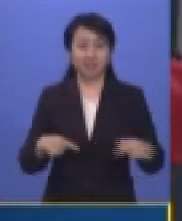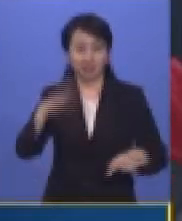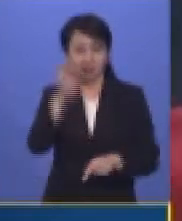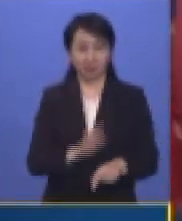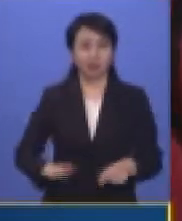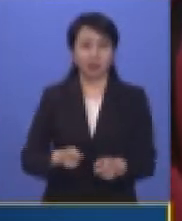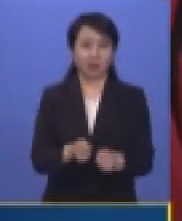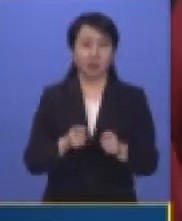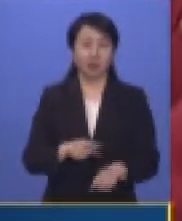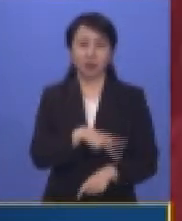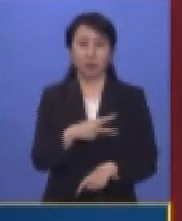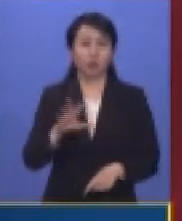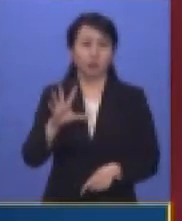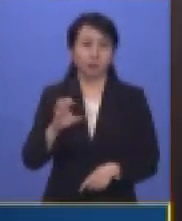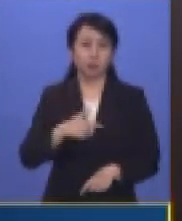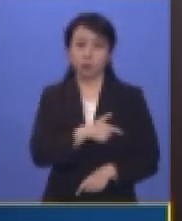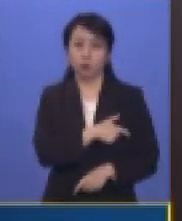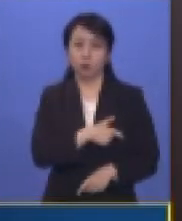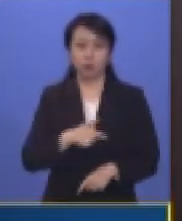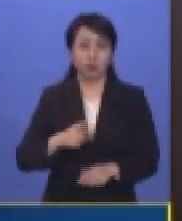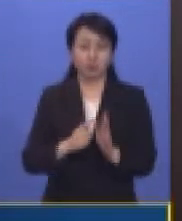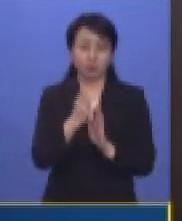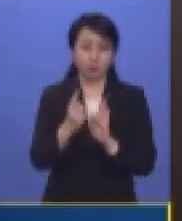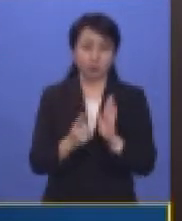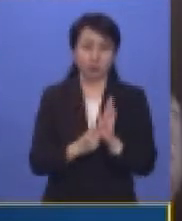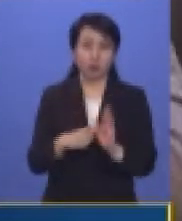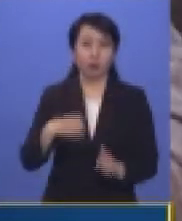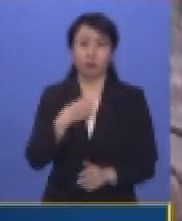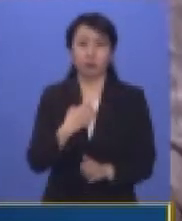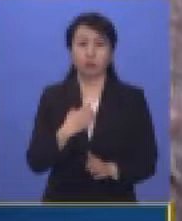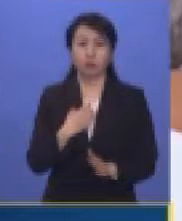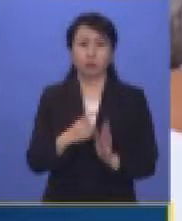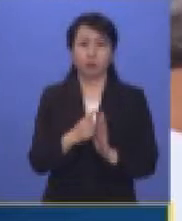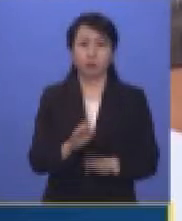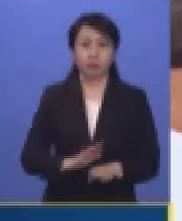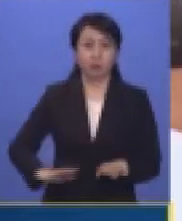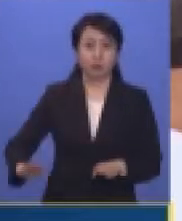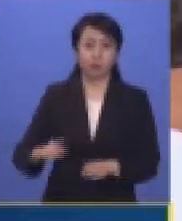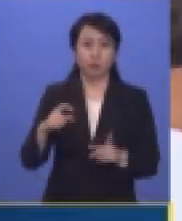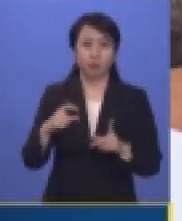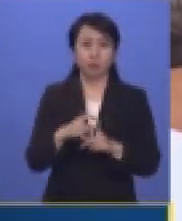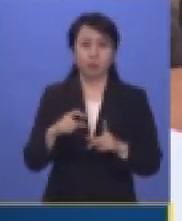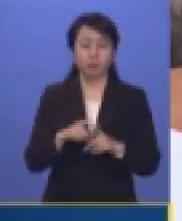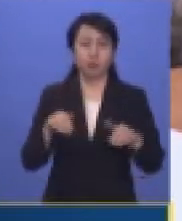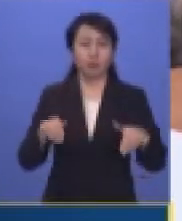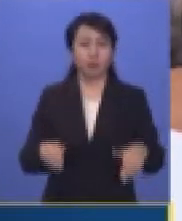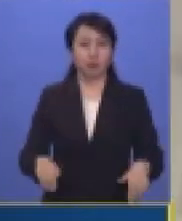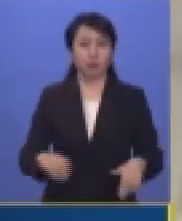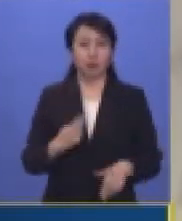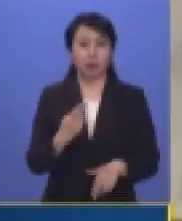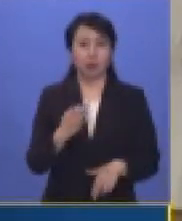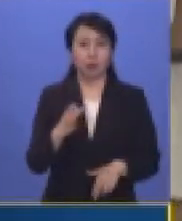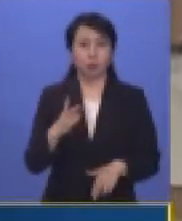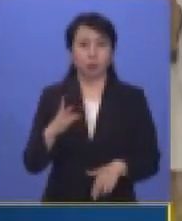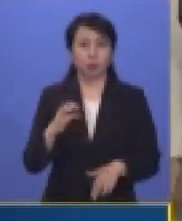и другие государственные органы около 500 депутатских вопросов по актуальным вопросам в стране. По словам председателя